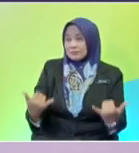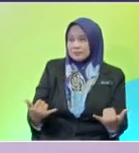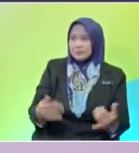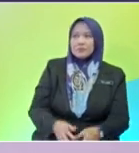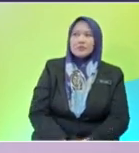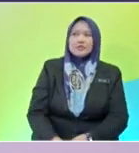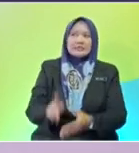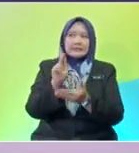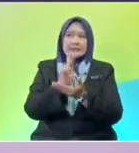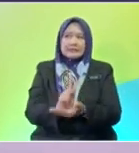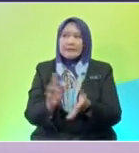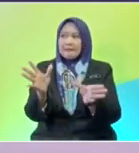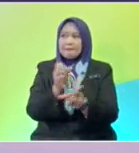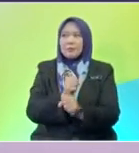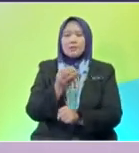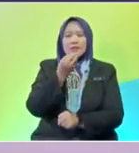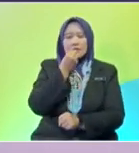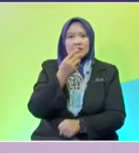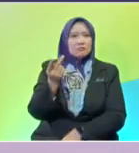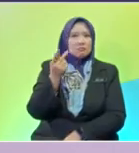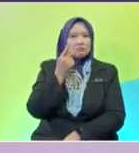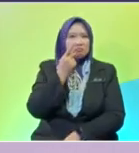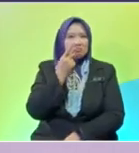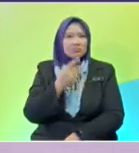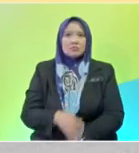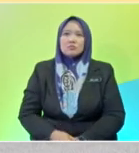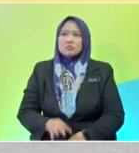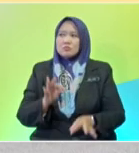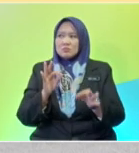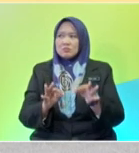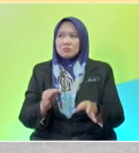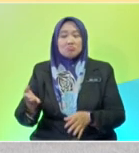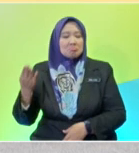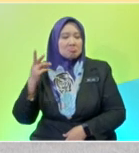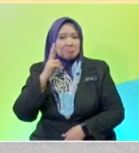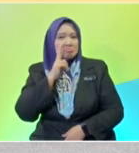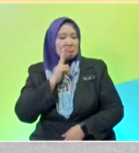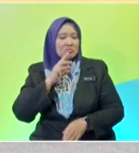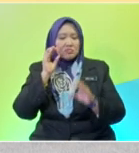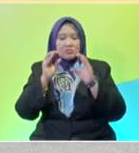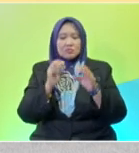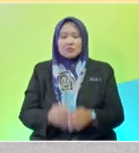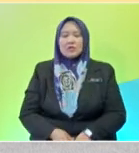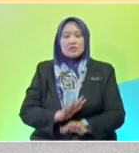ya jadi sehat dan kuat minum susu pun jadi sehat dan kuat Oke Rian